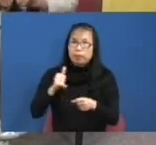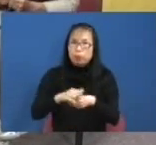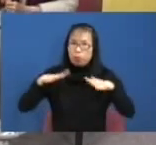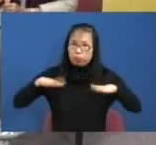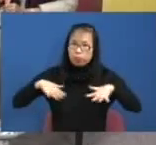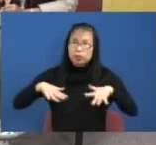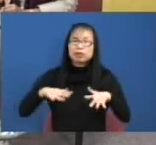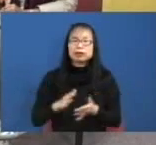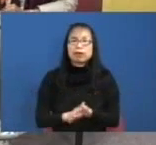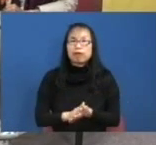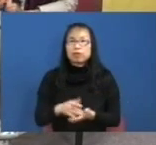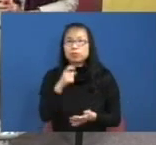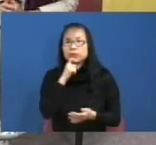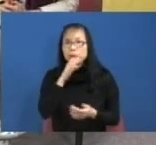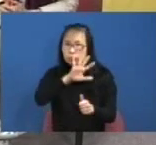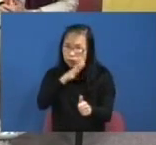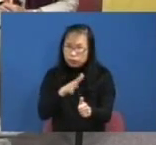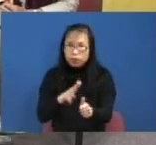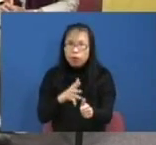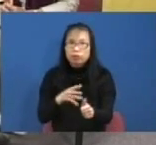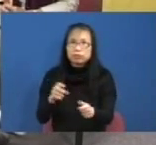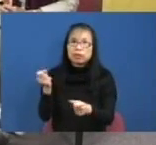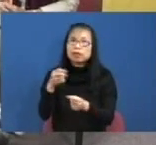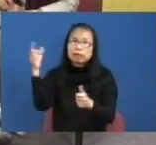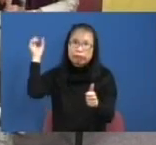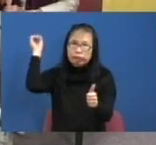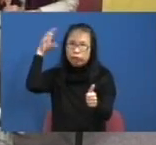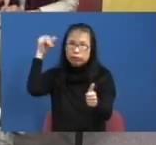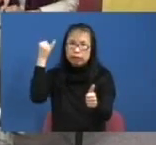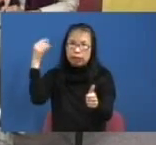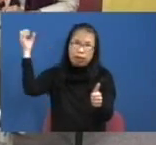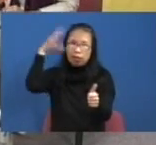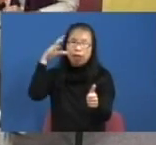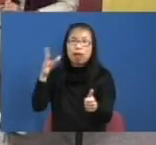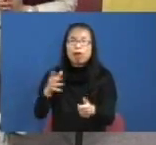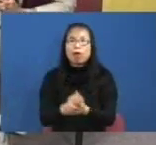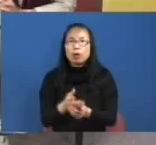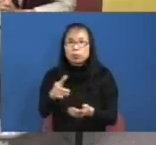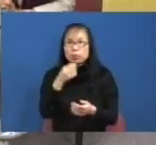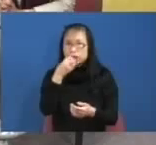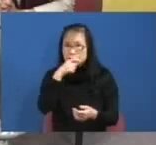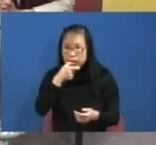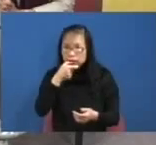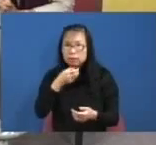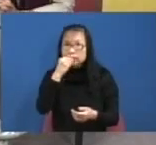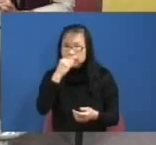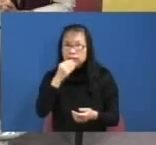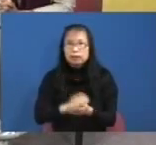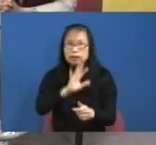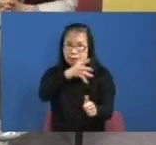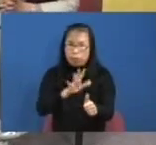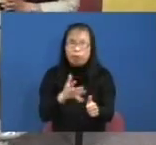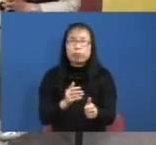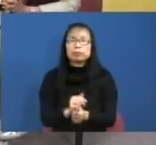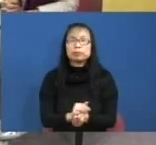個地震而又亦都影響到即輻射洩漏再加上對糧食的資源的影響其實